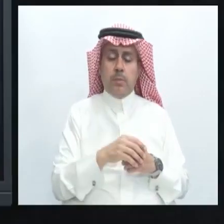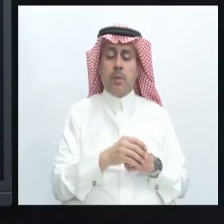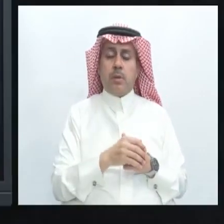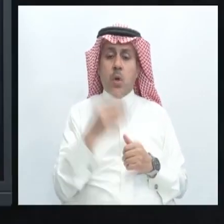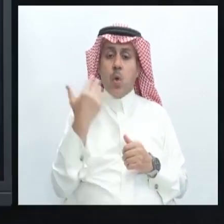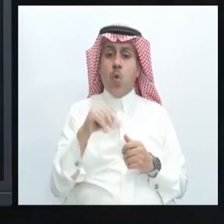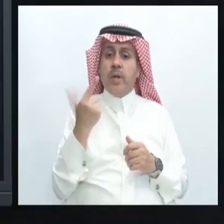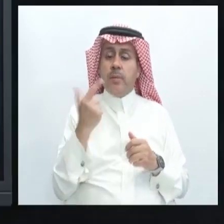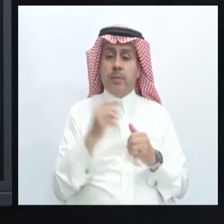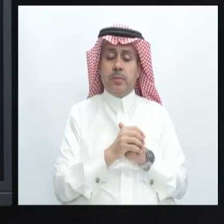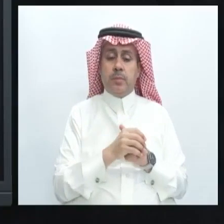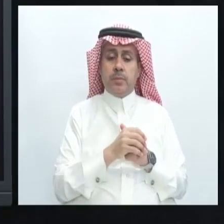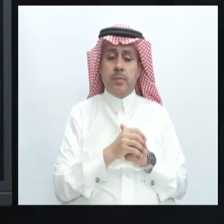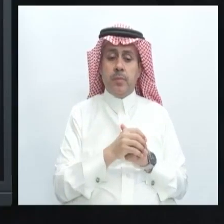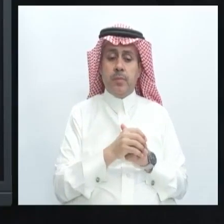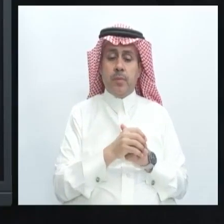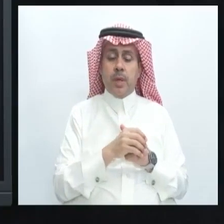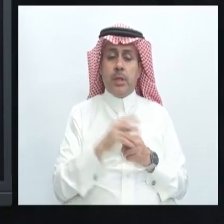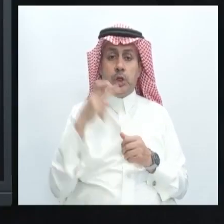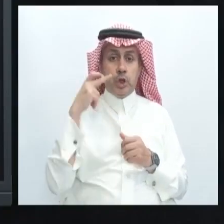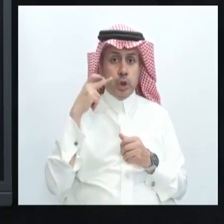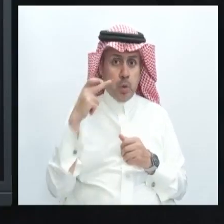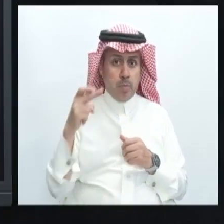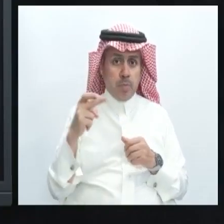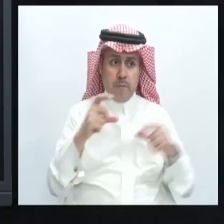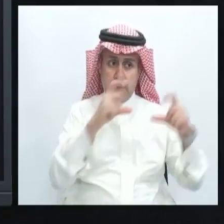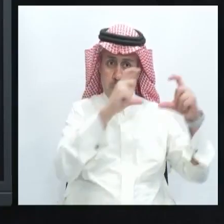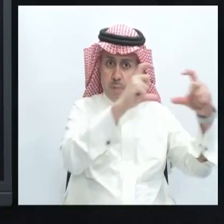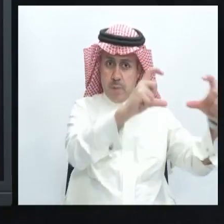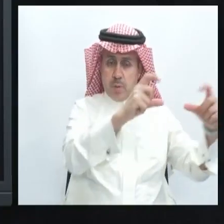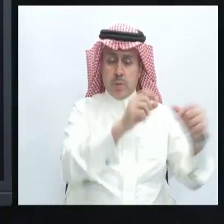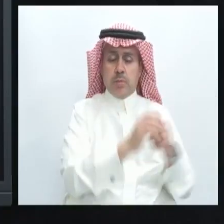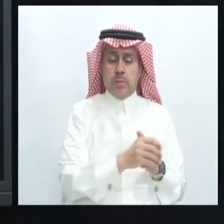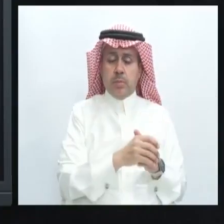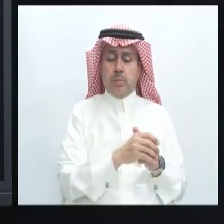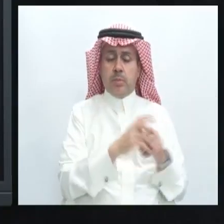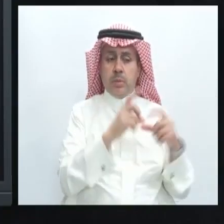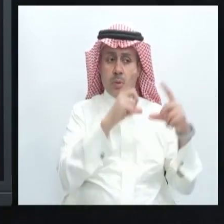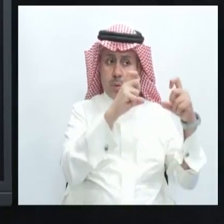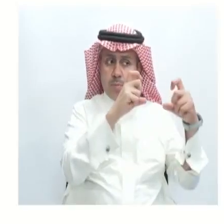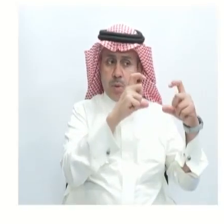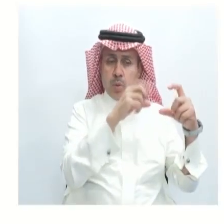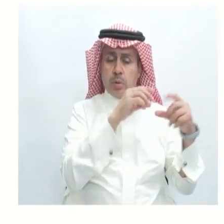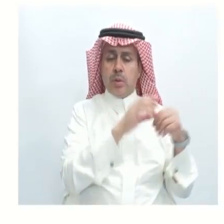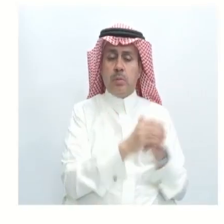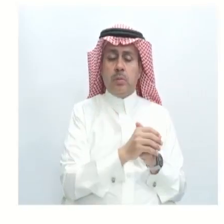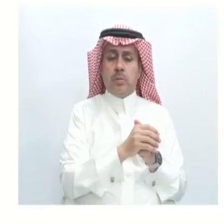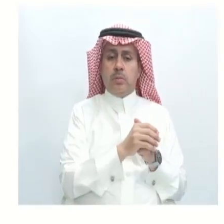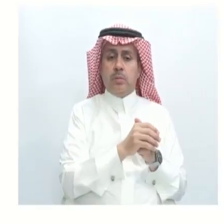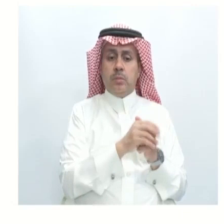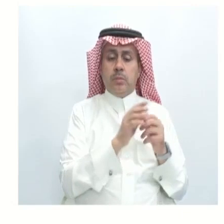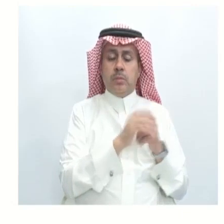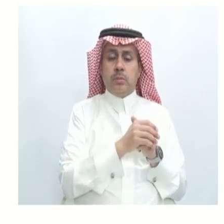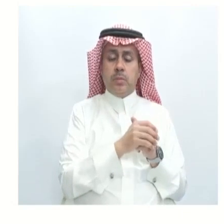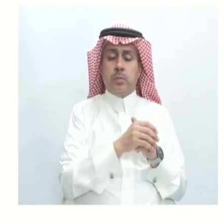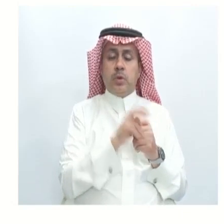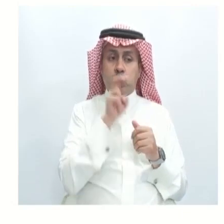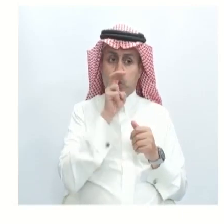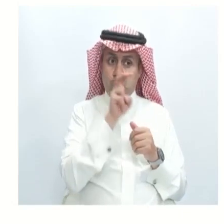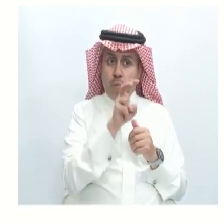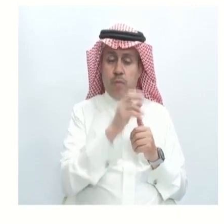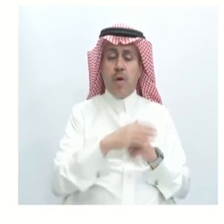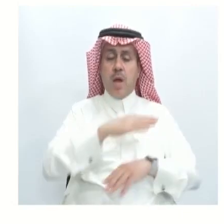من اين نجد هذه الاجابه على هذا الامر نقول بالرجوع الى هذا الباركود تستطيع النظر الى هذا النظام